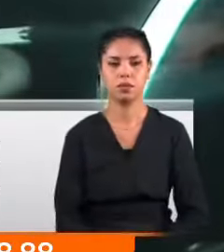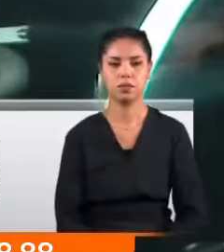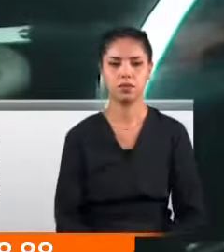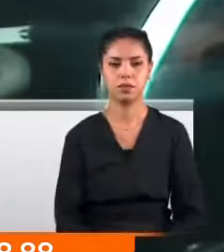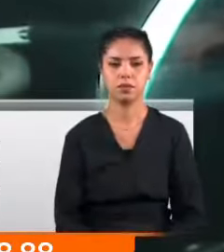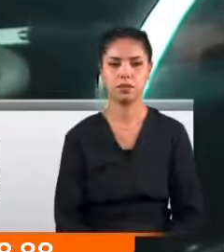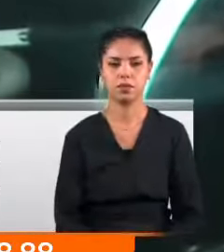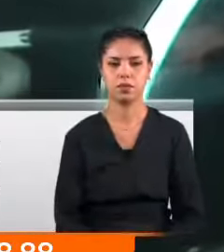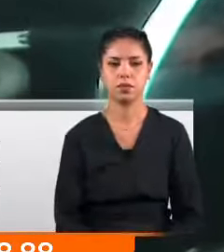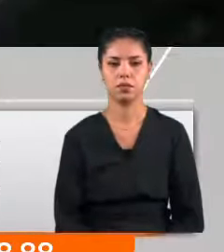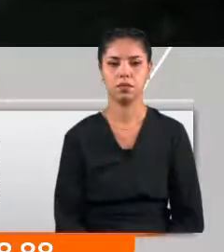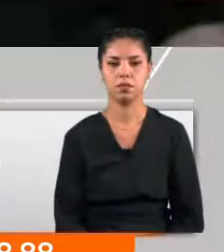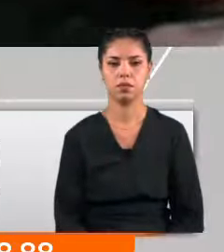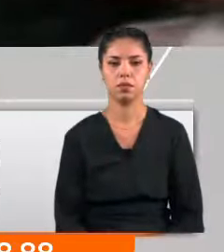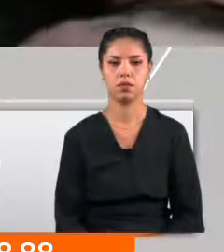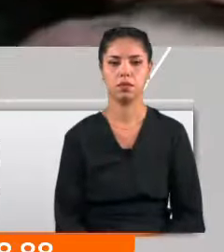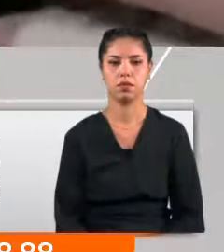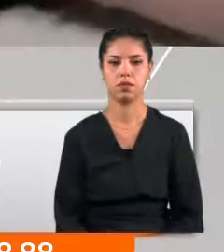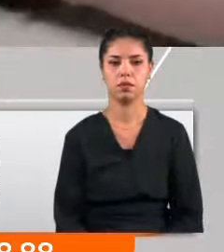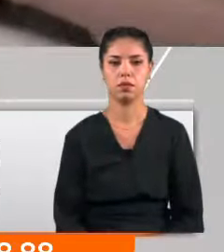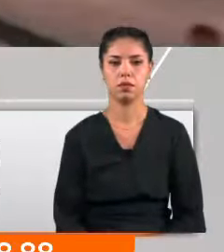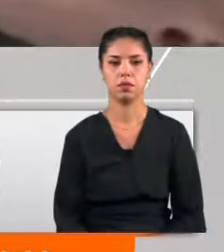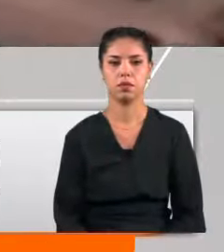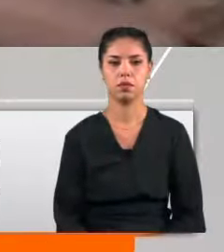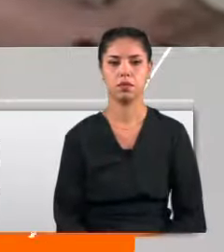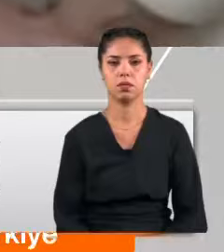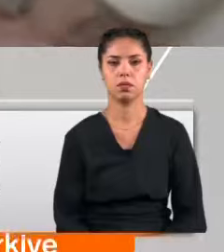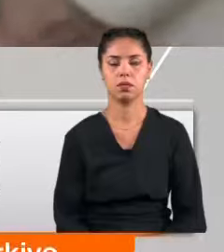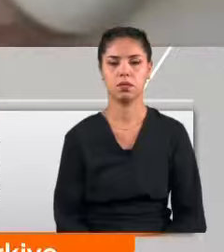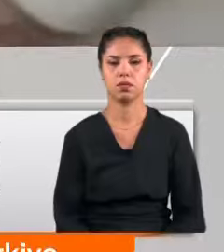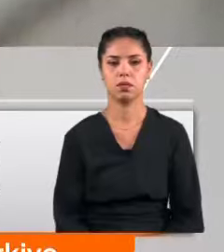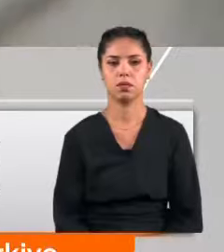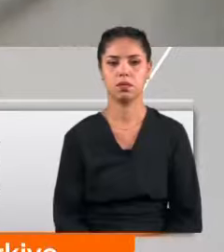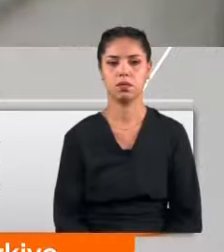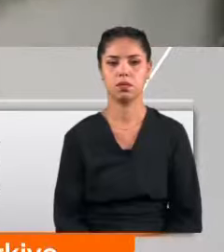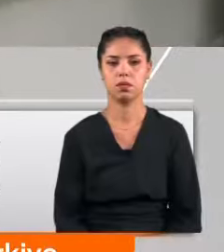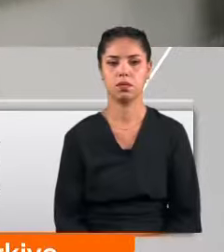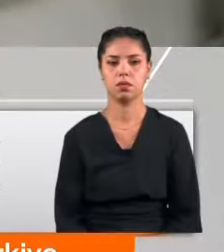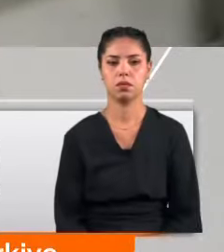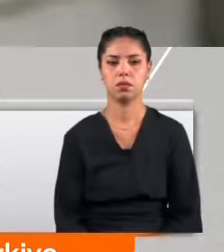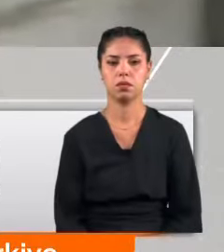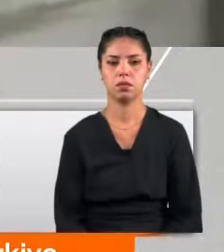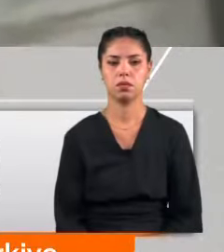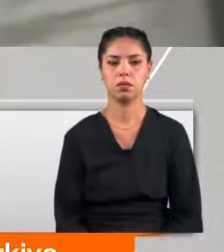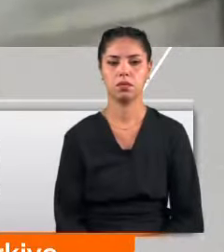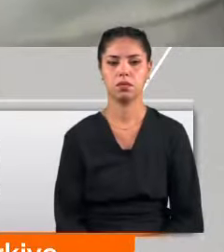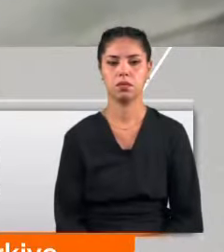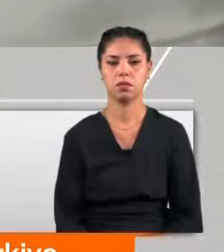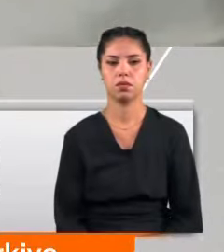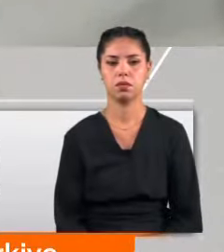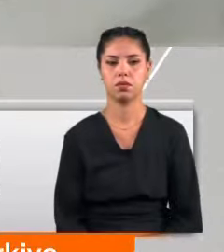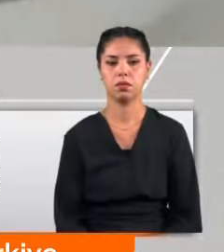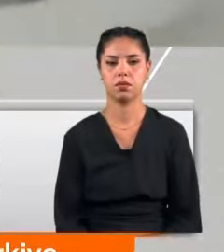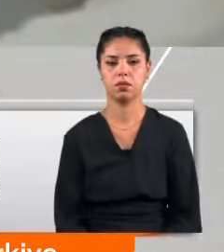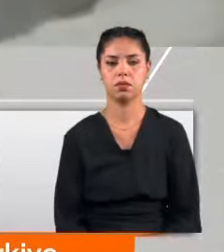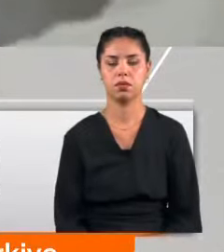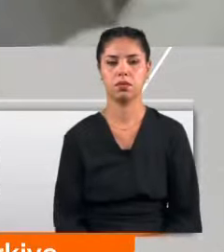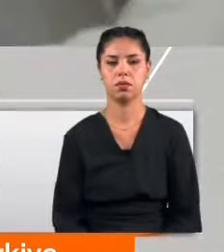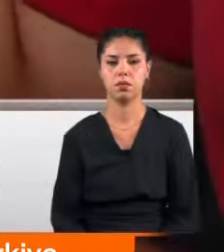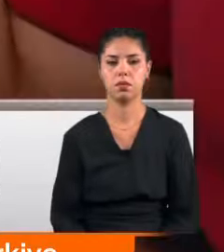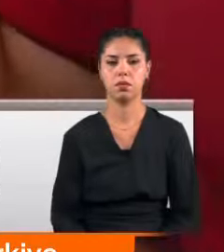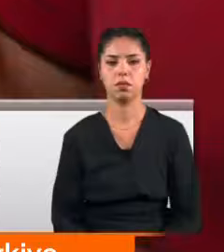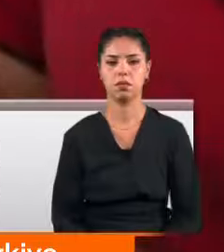çağırdık gösterdik Fakat o airbagin patlak olduğunu anladı Biz kendisine söyledik bu durumda airbag herhangi bir